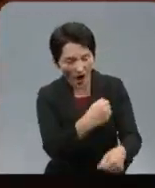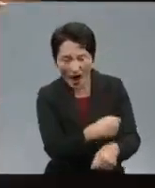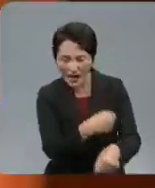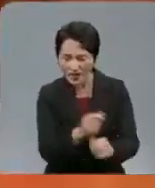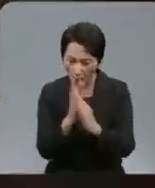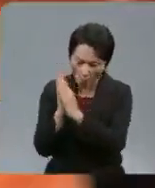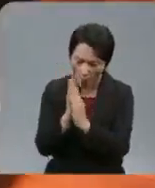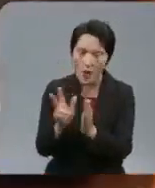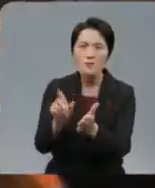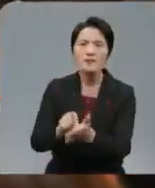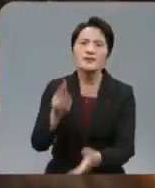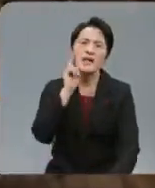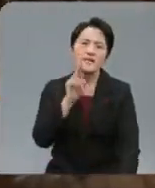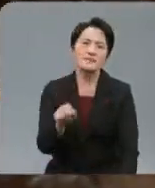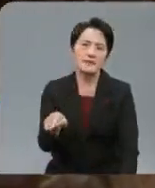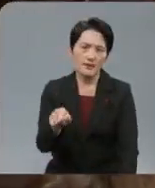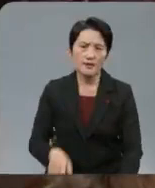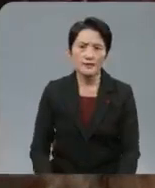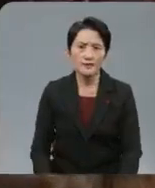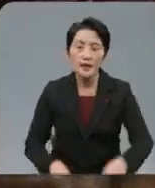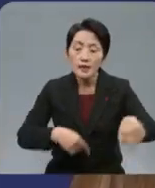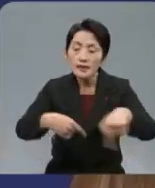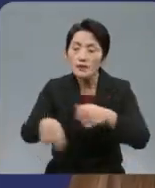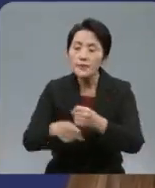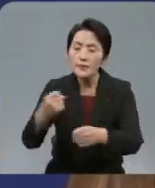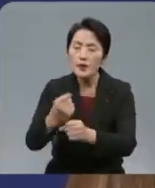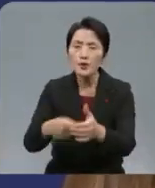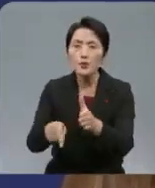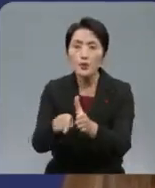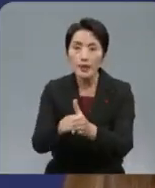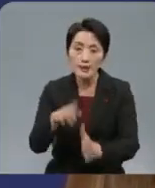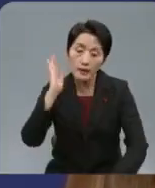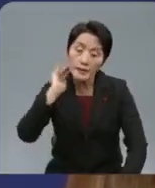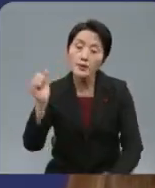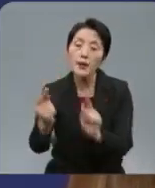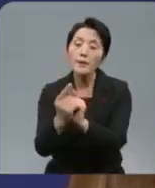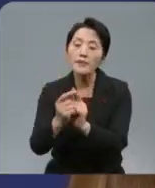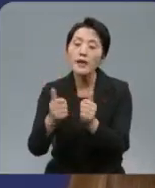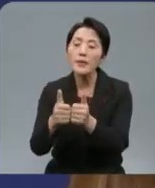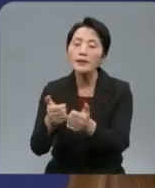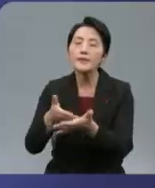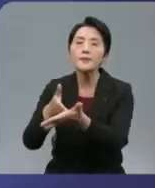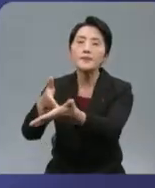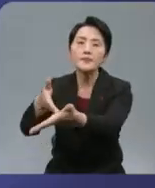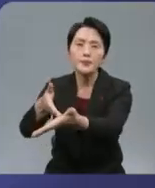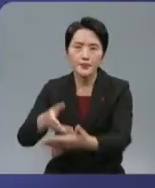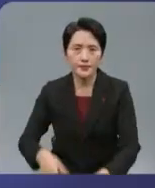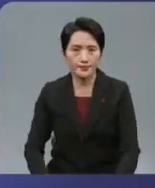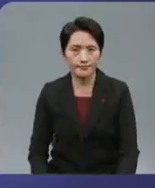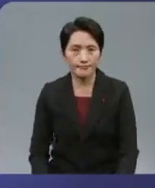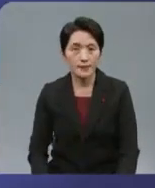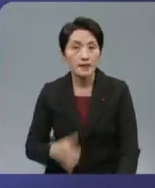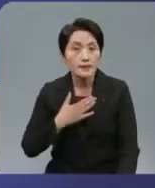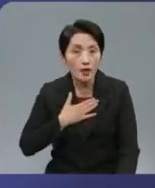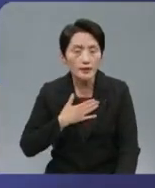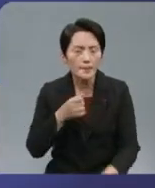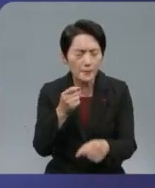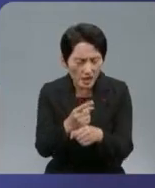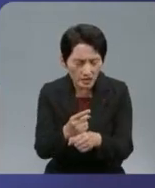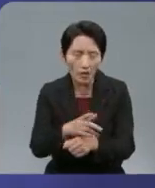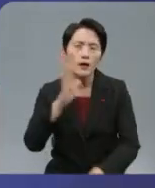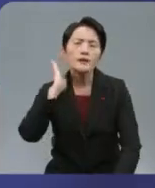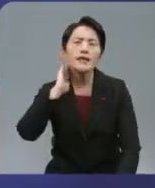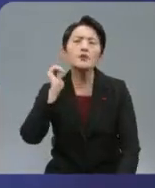die jungen Regierung habe sich der Zerstörung des oppositionslagers hingegeben indem sie mächtige Behörden